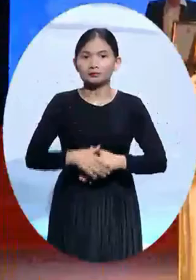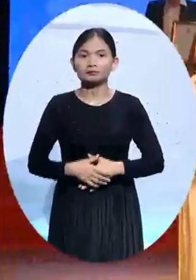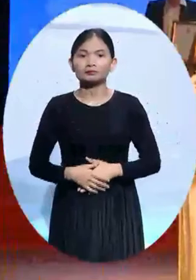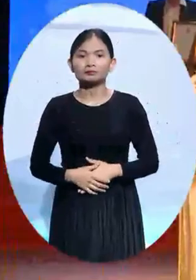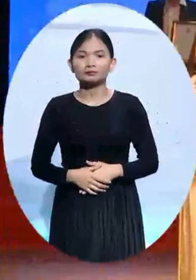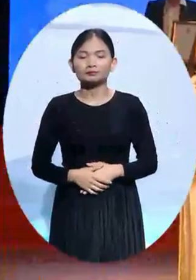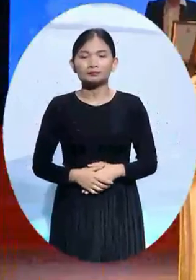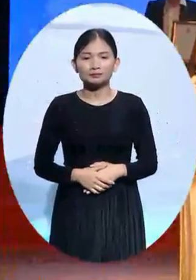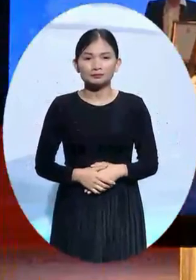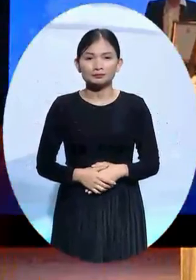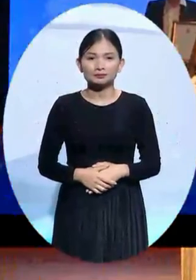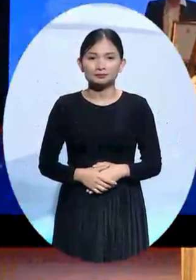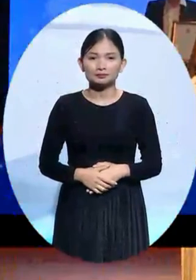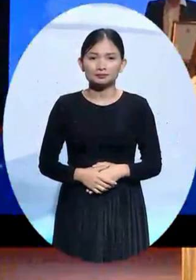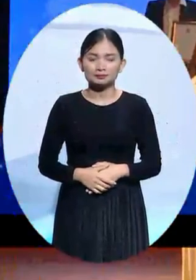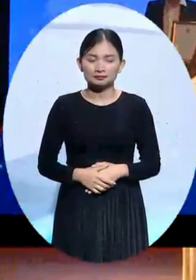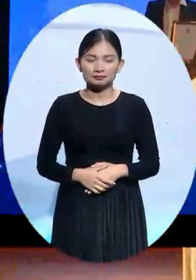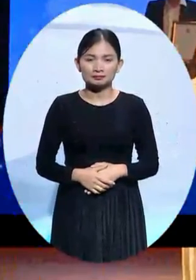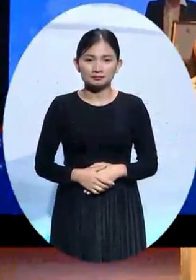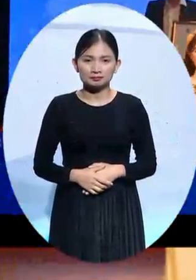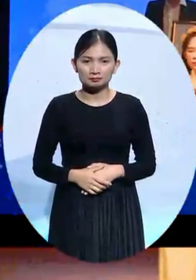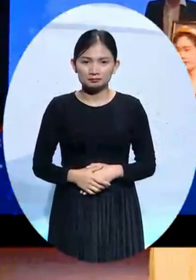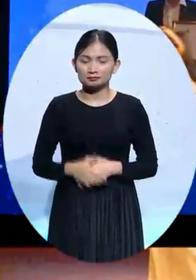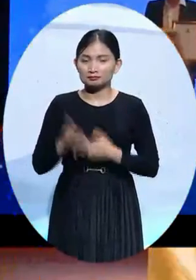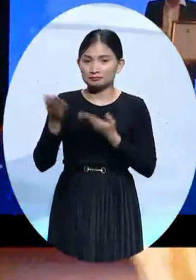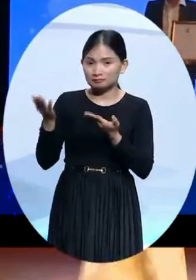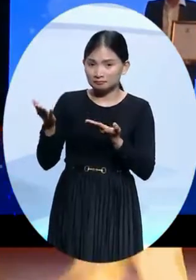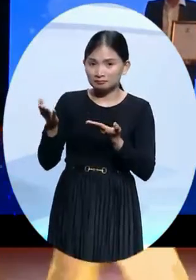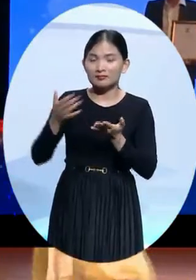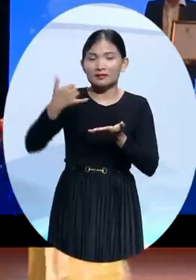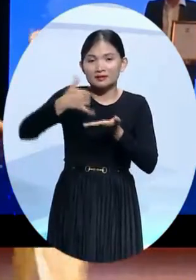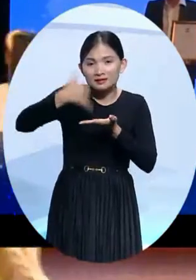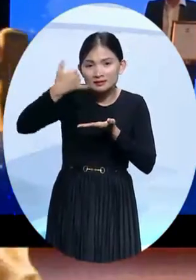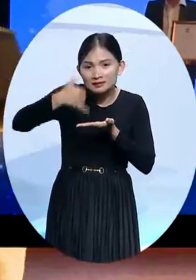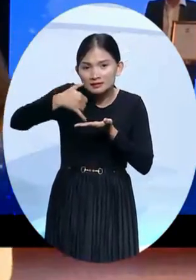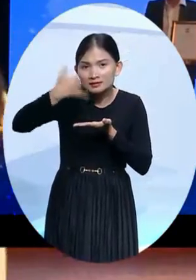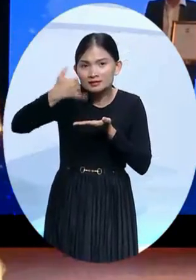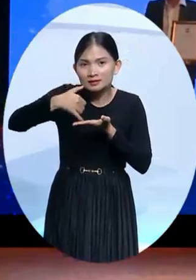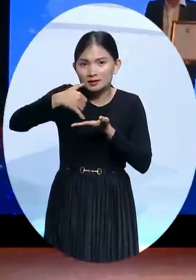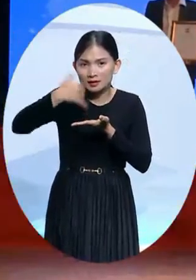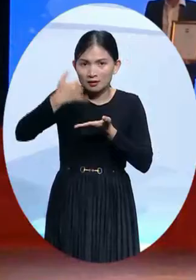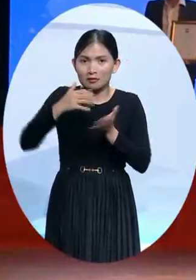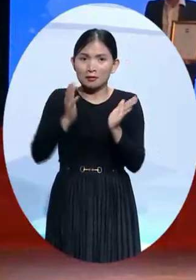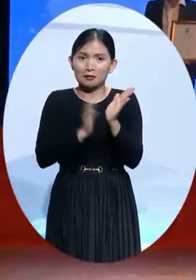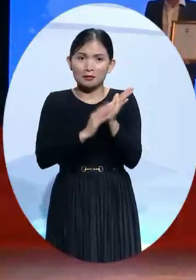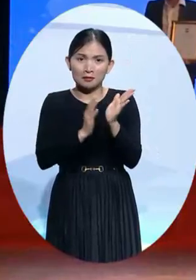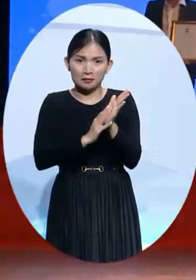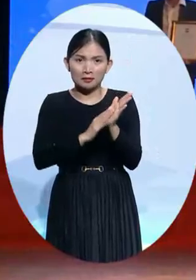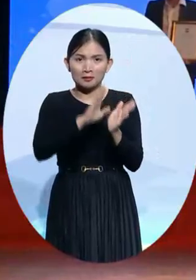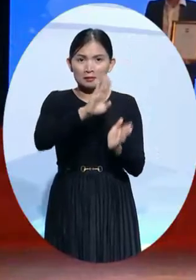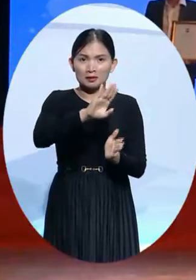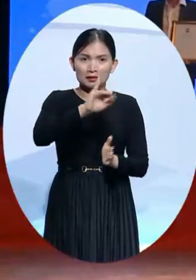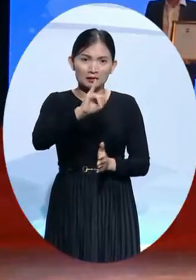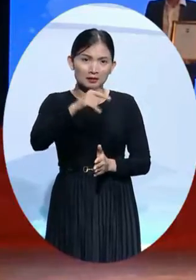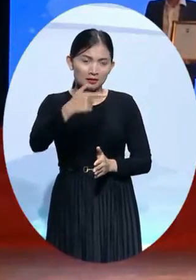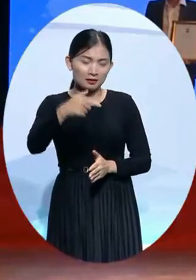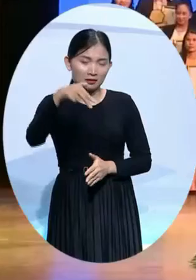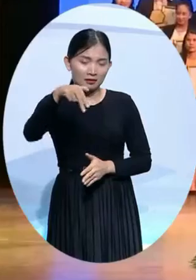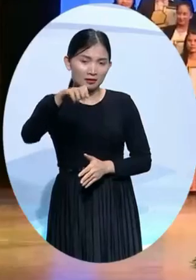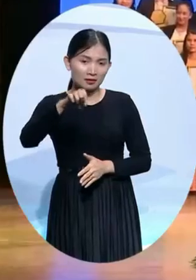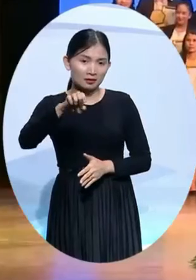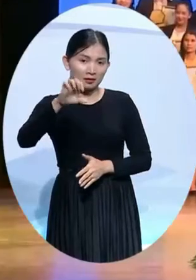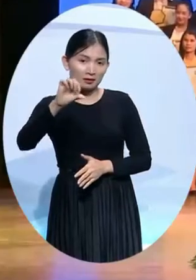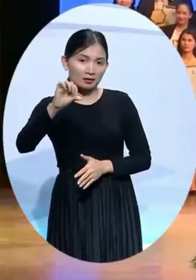Công ty cổ phần thực phẩm dinh dưỡng Nhi Đồng với thương hiệu Yến Xào Business vừa được vinh danh ở hạng mục top 100 thương hiệu xuất sắc châu Á